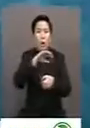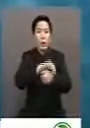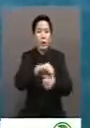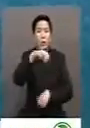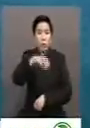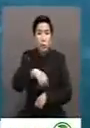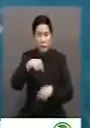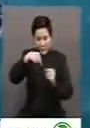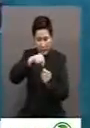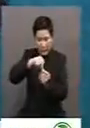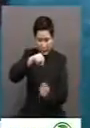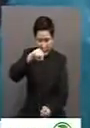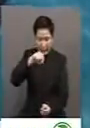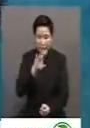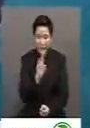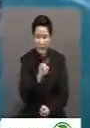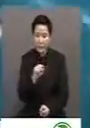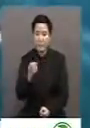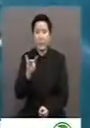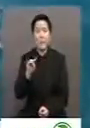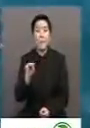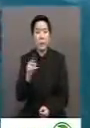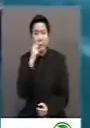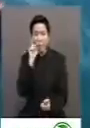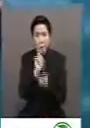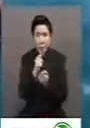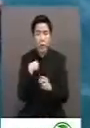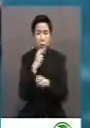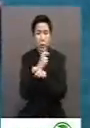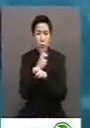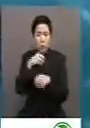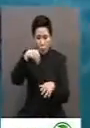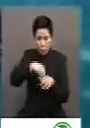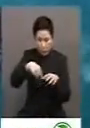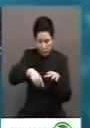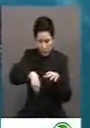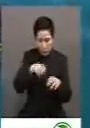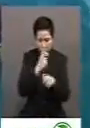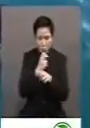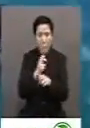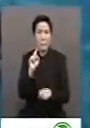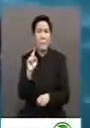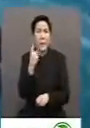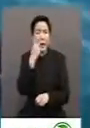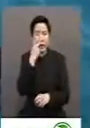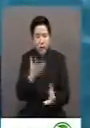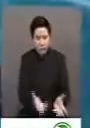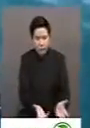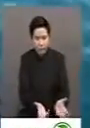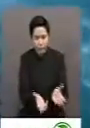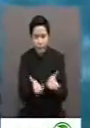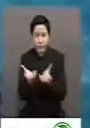ความลึกนี่ประมาณ 7-8 เมตรทีเดียวค่ะปรากฏว่าไปพบโครงกระดูกจำนวนหนึ่งนะคะซึ่งก็เป็นกระดูกใหม่เลยนำขึ้นมาบ